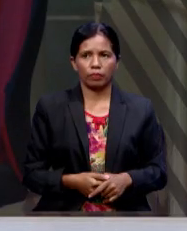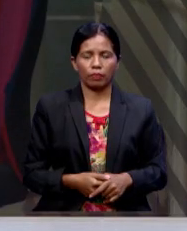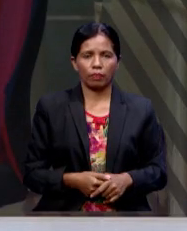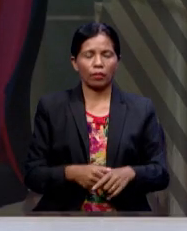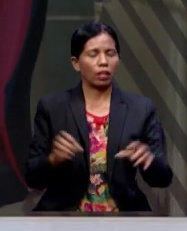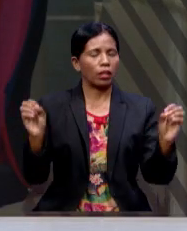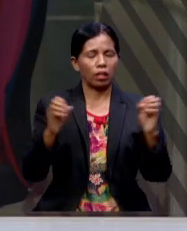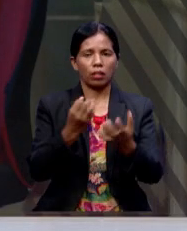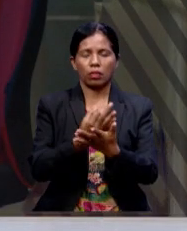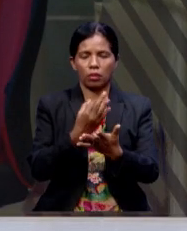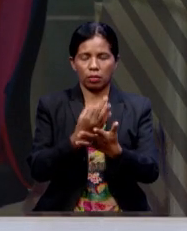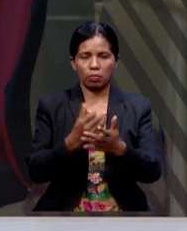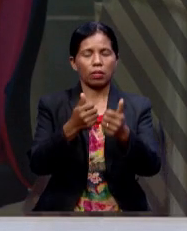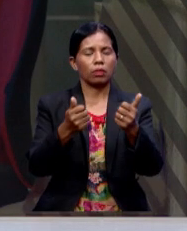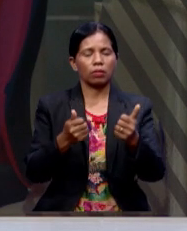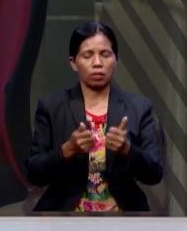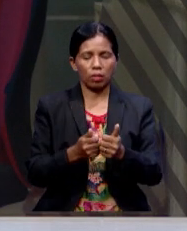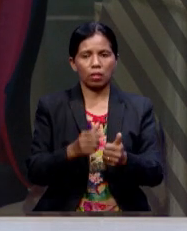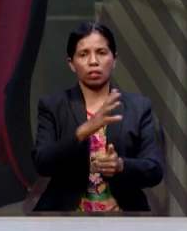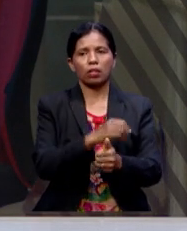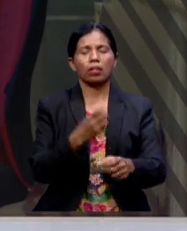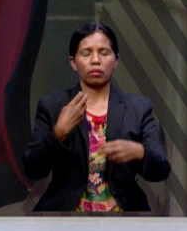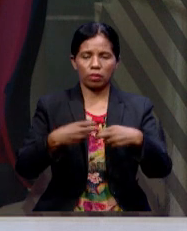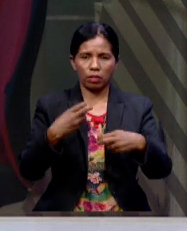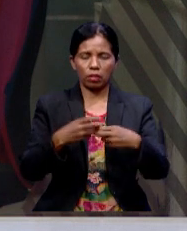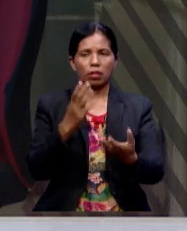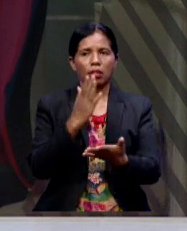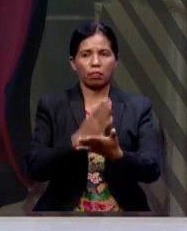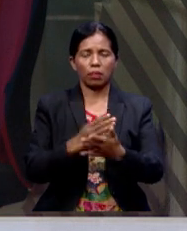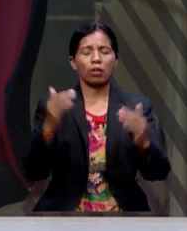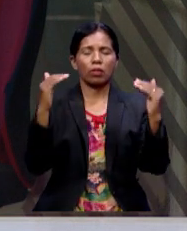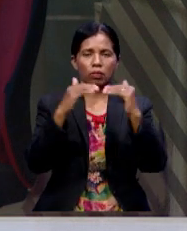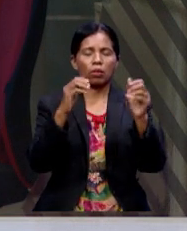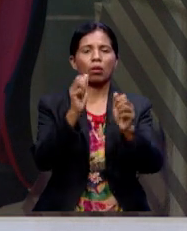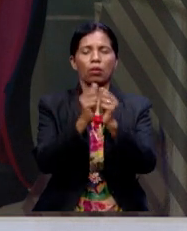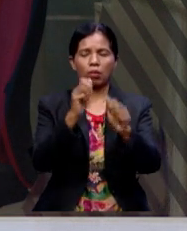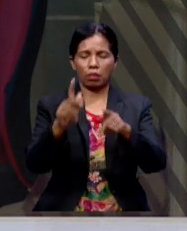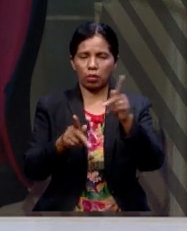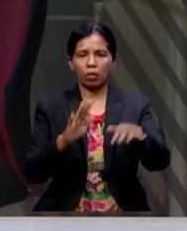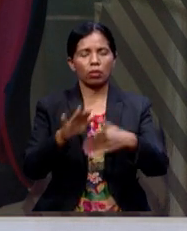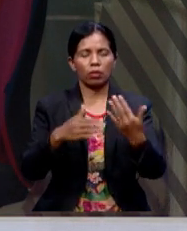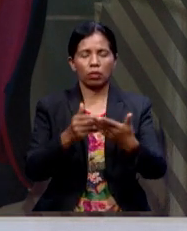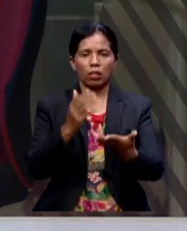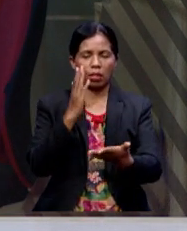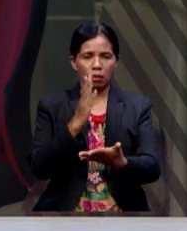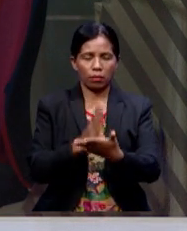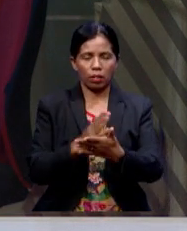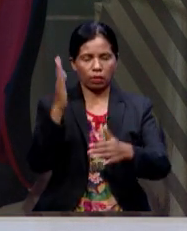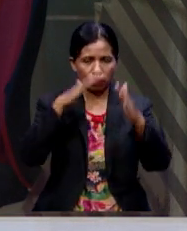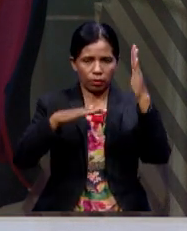La ia orçamento ba autoridade local sira susar atu promove dialogu ho comunidade hu di prevene